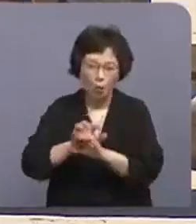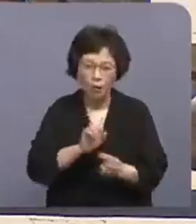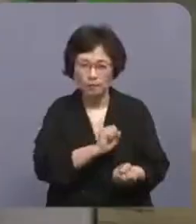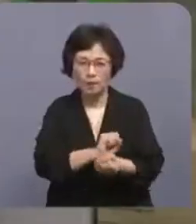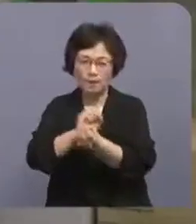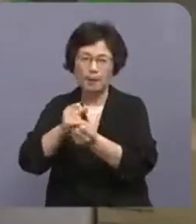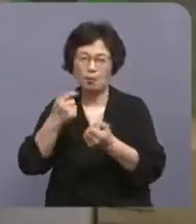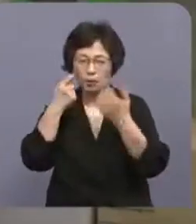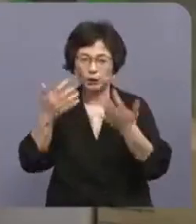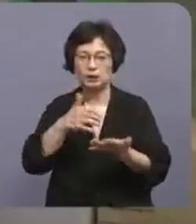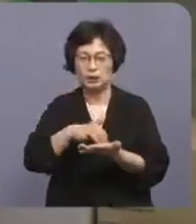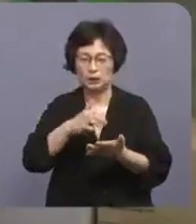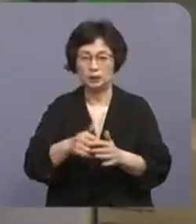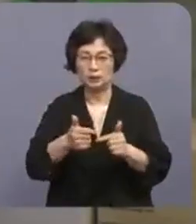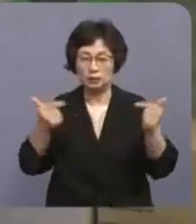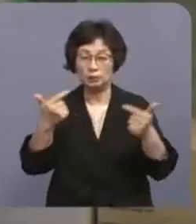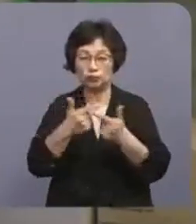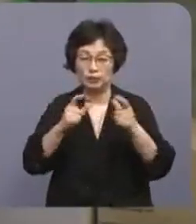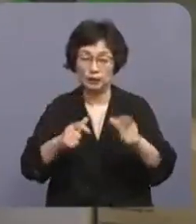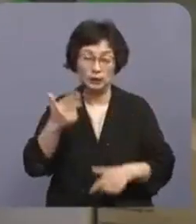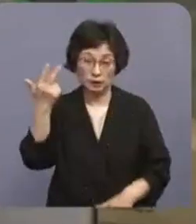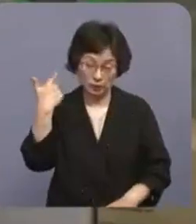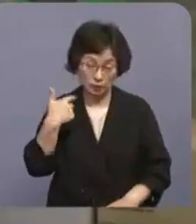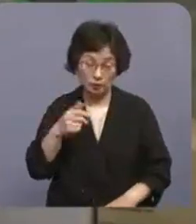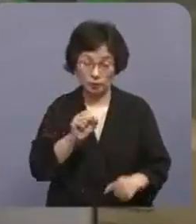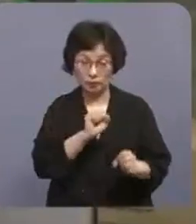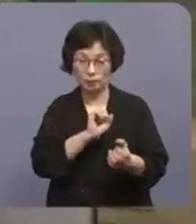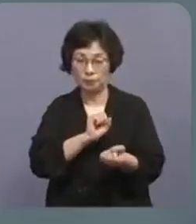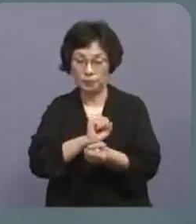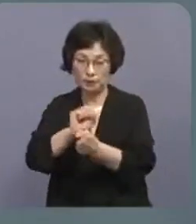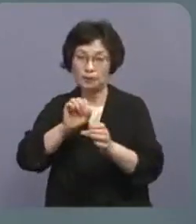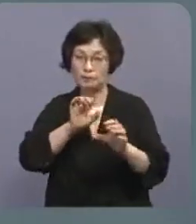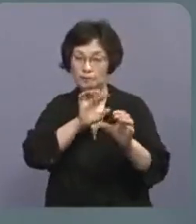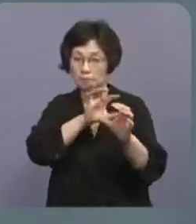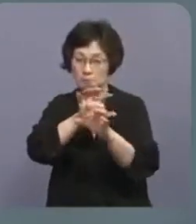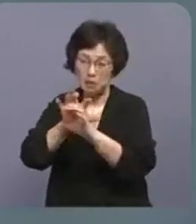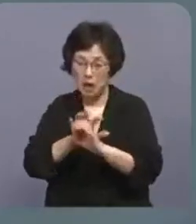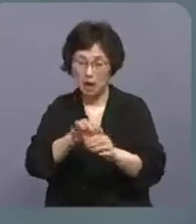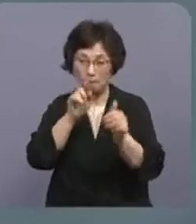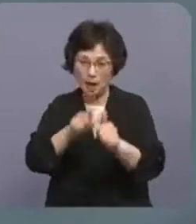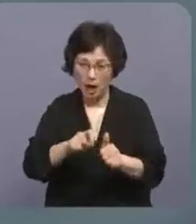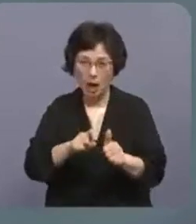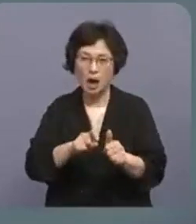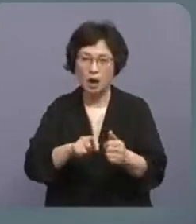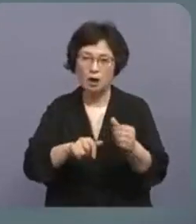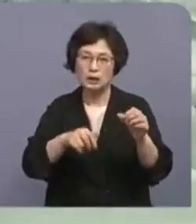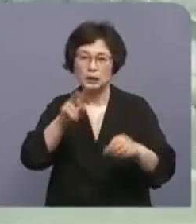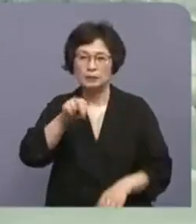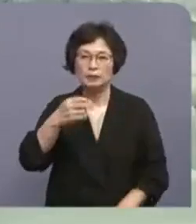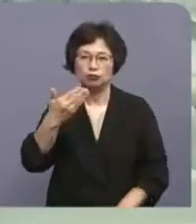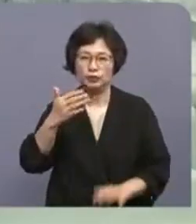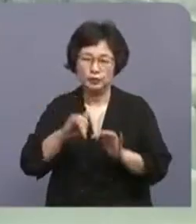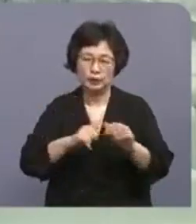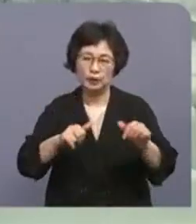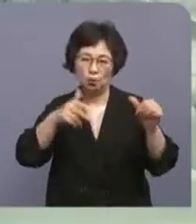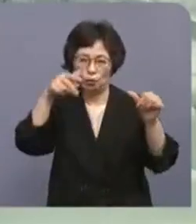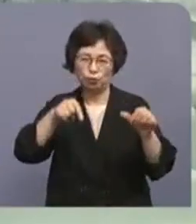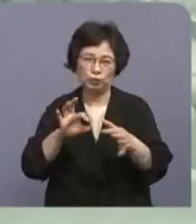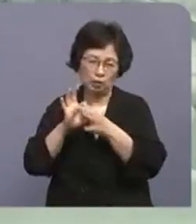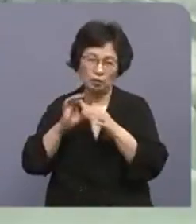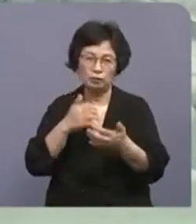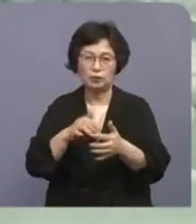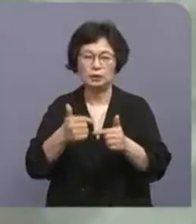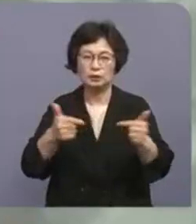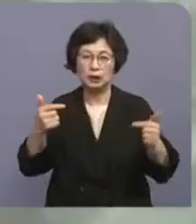뚜렷합니다. 지난주 부산의 코로나19 확진자는 2만 9천여 명으로 5주 연속 오름세를 보였습니다. 이 가운데